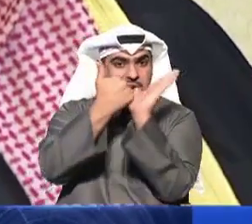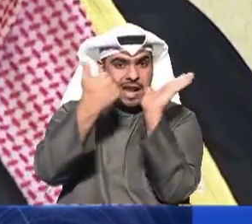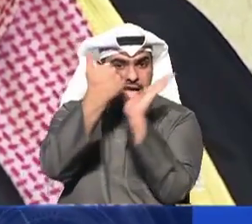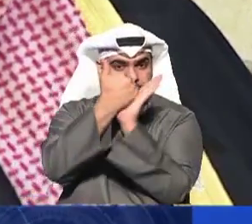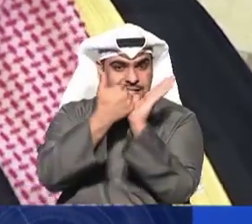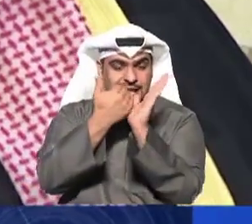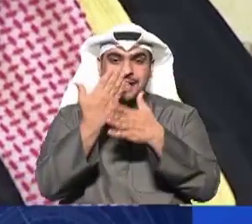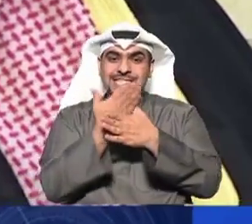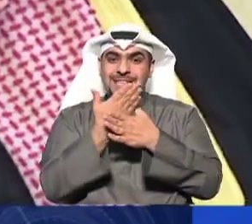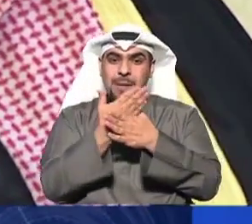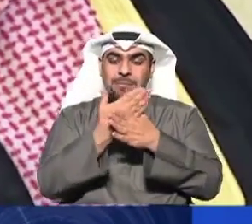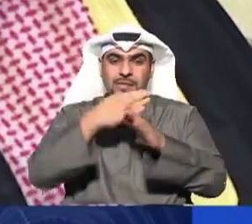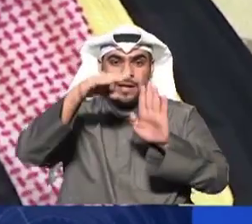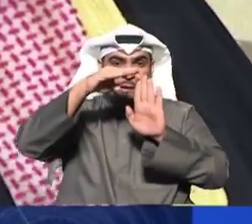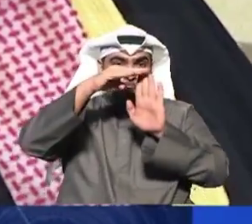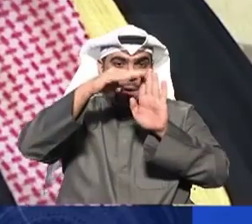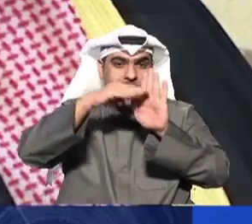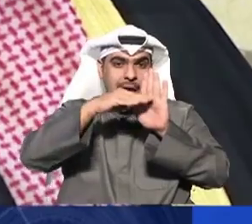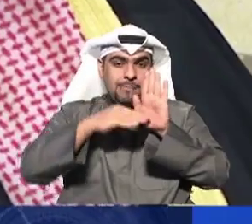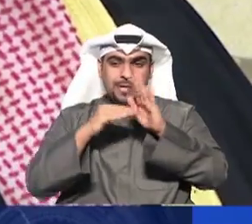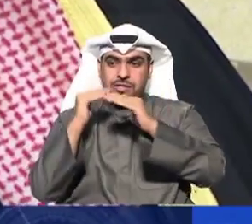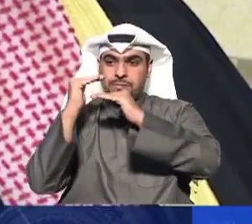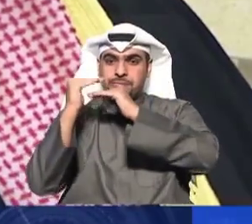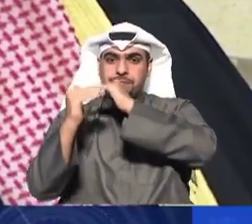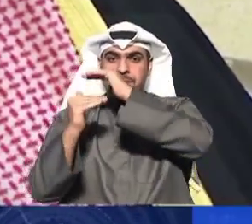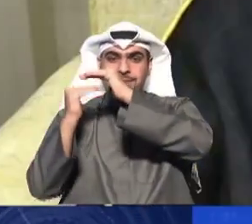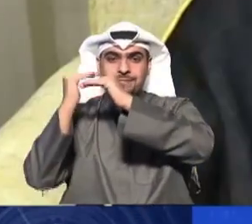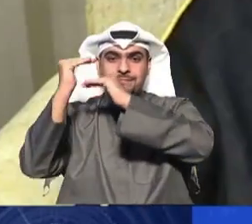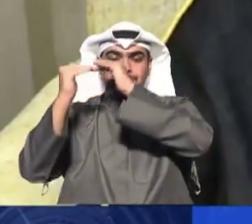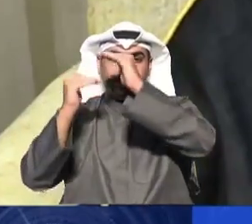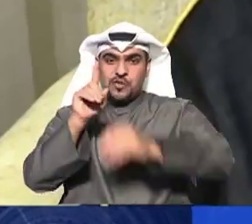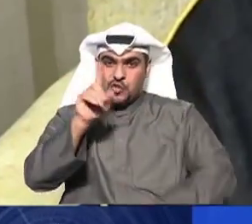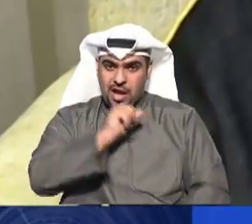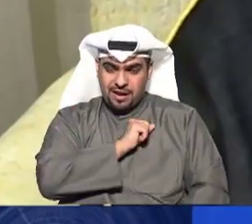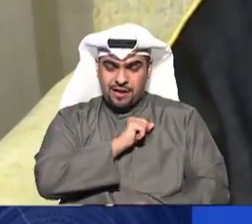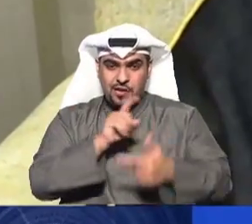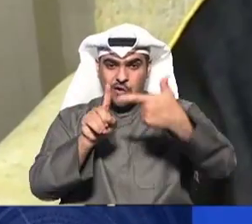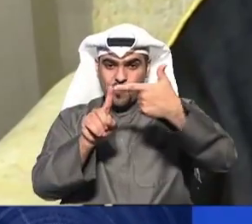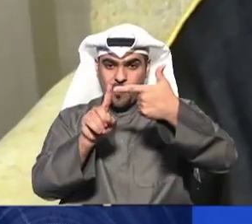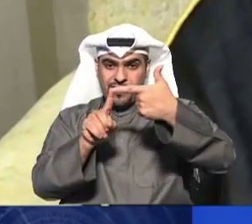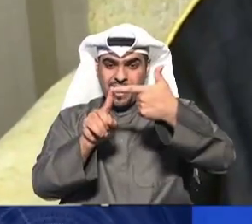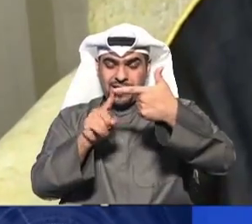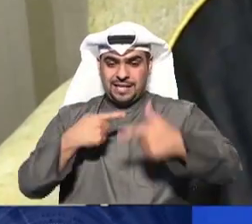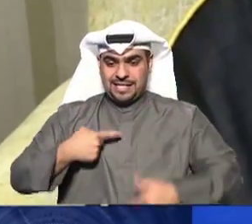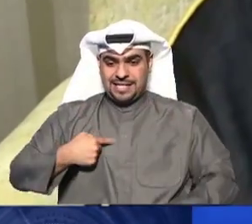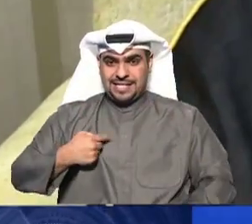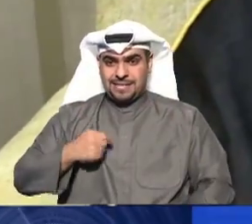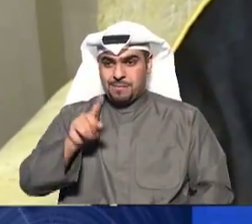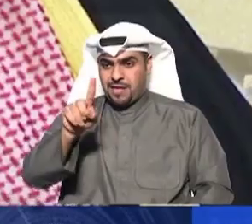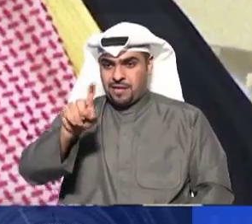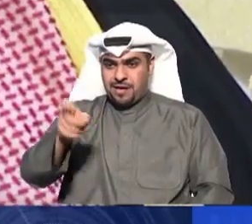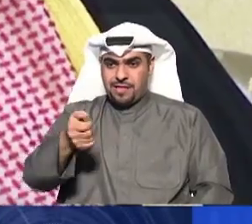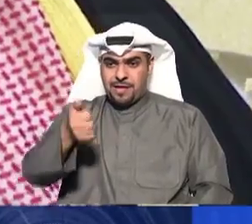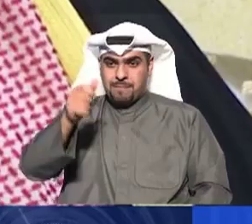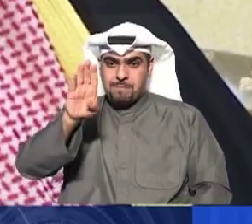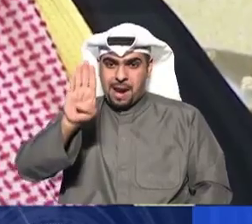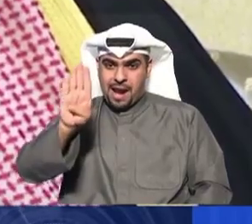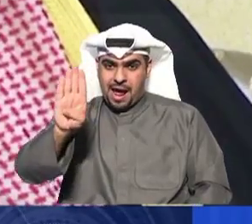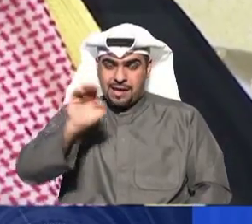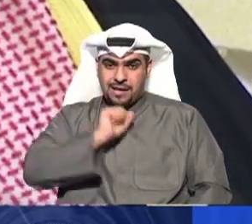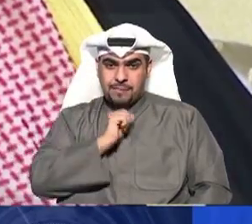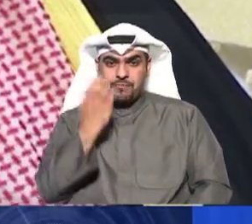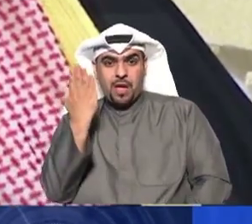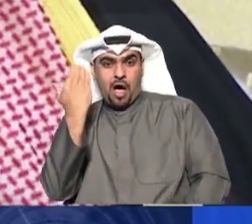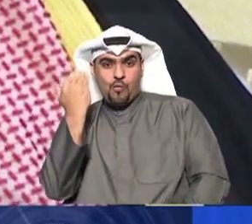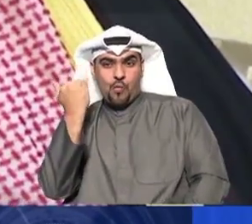متابعتها طول العمر. والأخ براك الشيطان طول العمر يعني تدرج في وزارة المالية وعارف كل